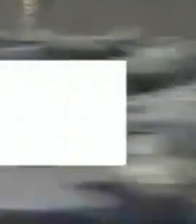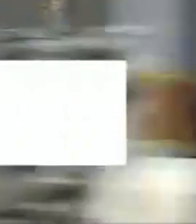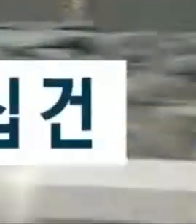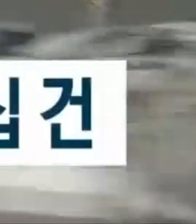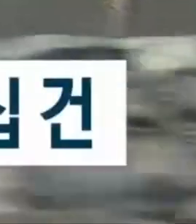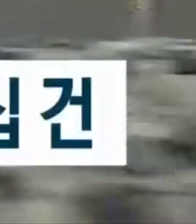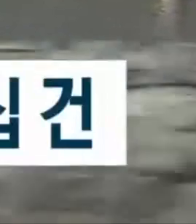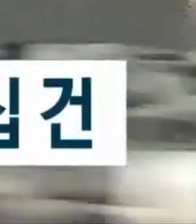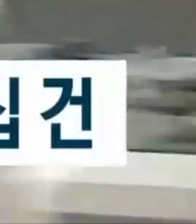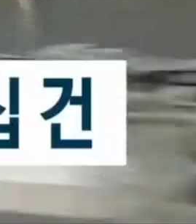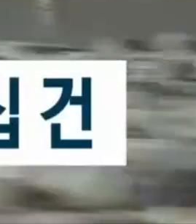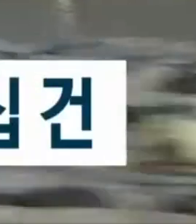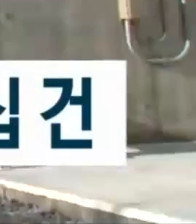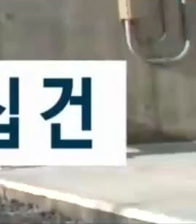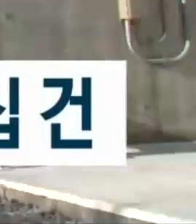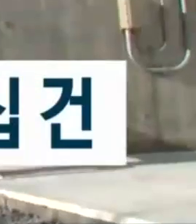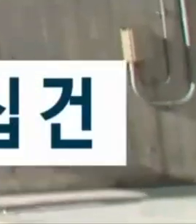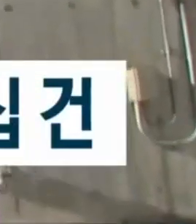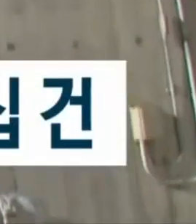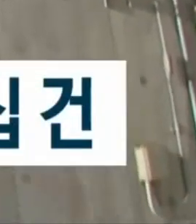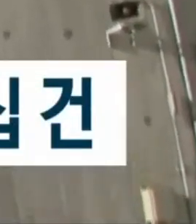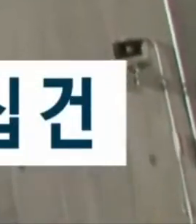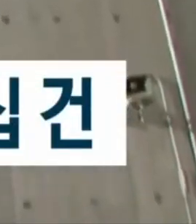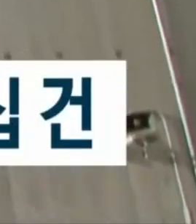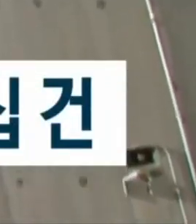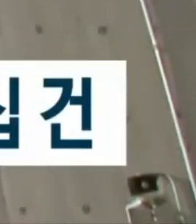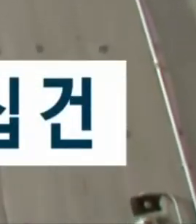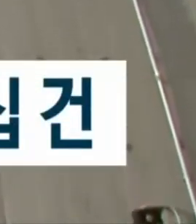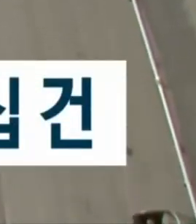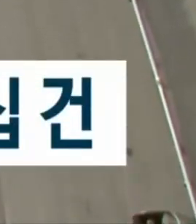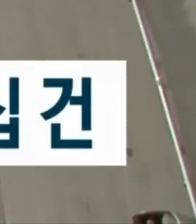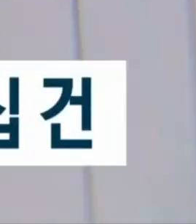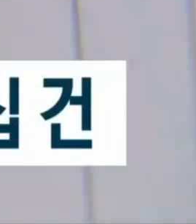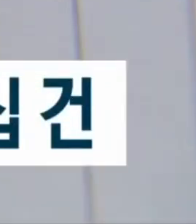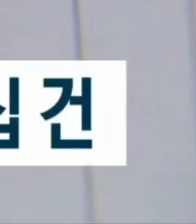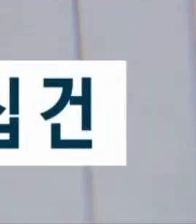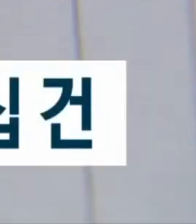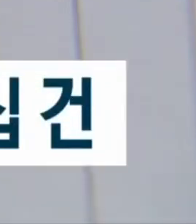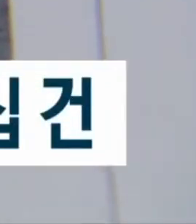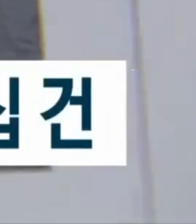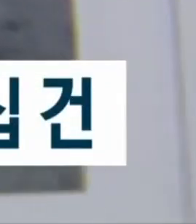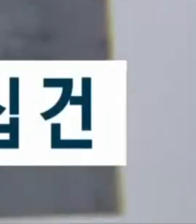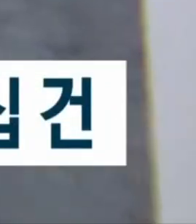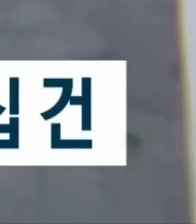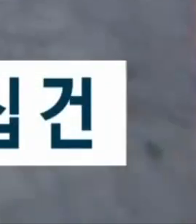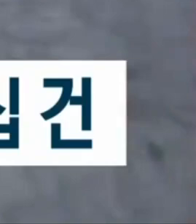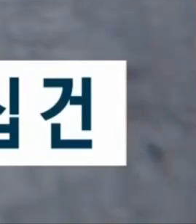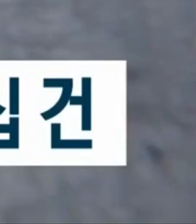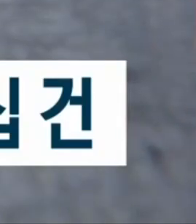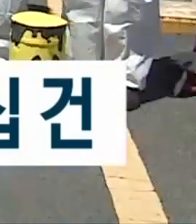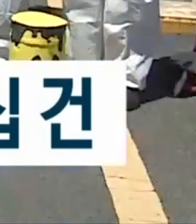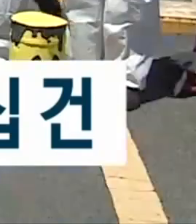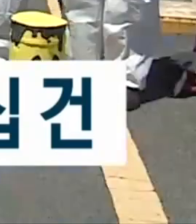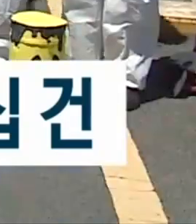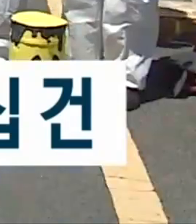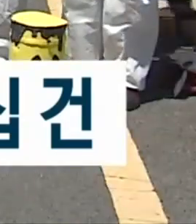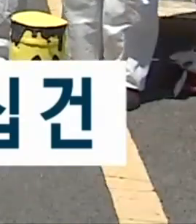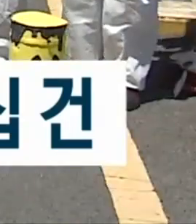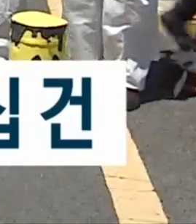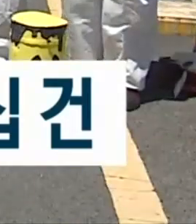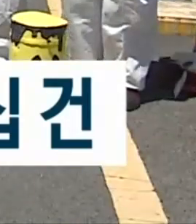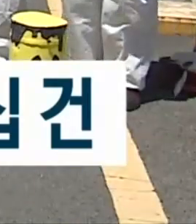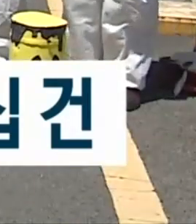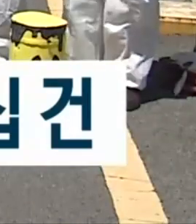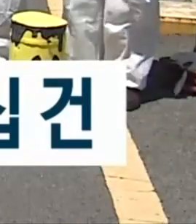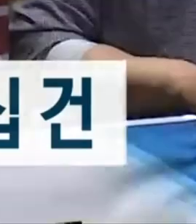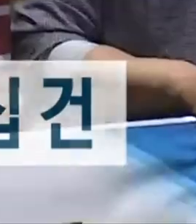원전이 재가동 승인을 받은 지 3개월 만에 정지한 사고가 영광에 있는 한빛 원전의 경우 40억 건에 이르는 걸로 조사돼 노후 원전의